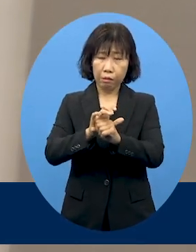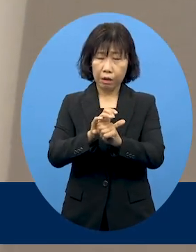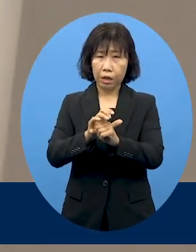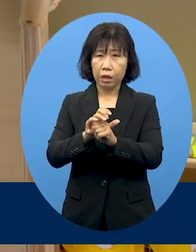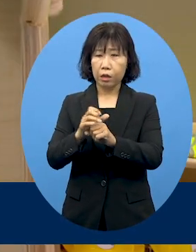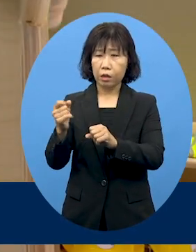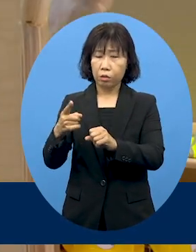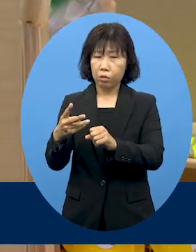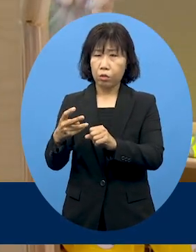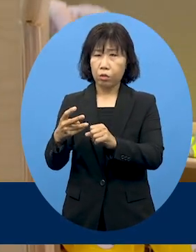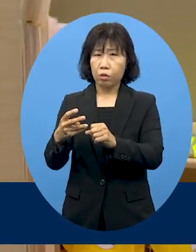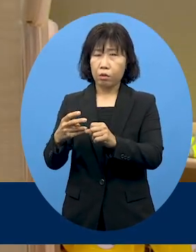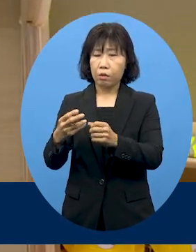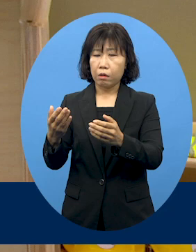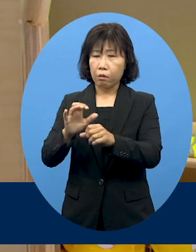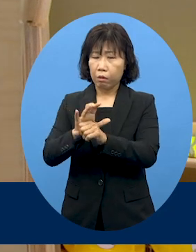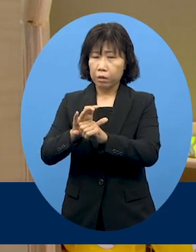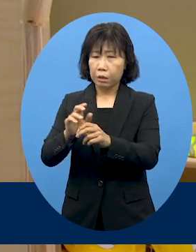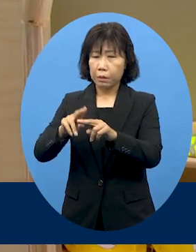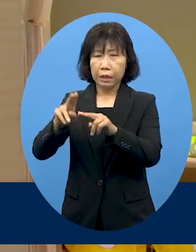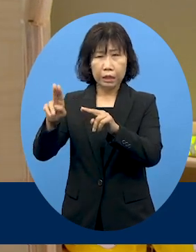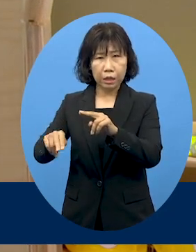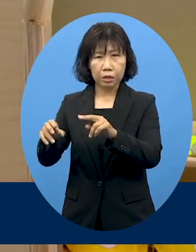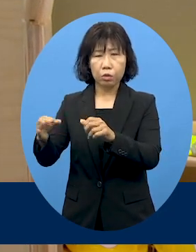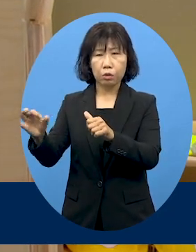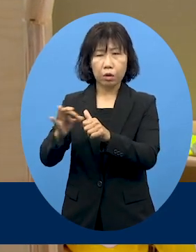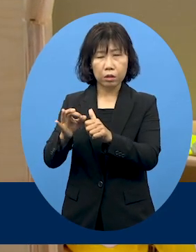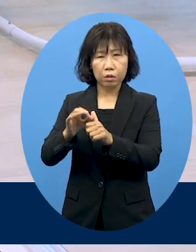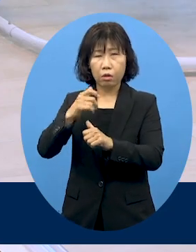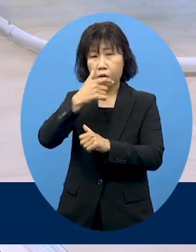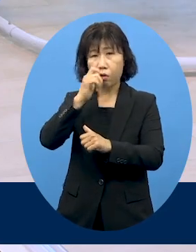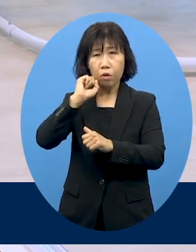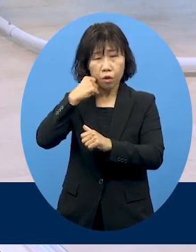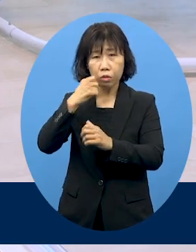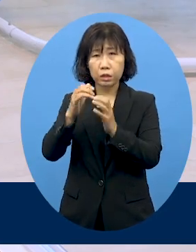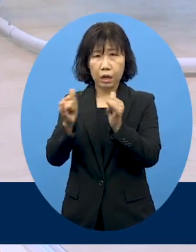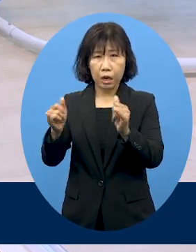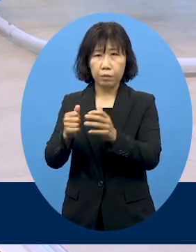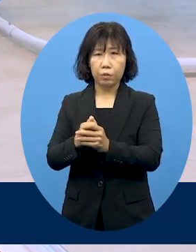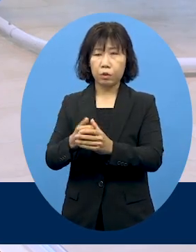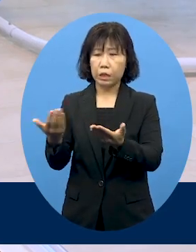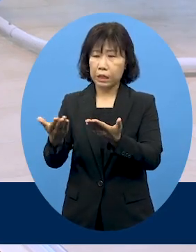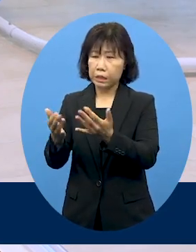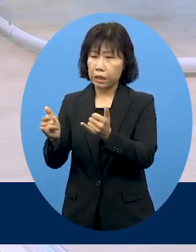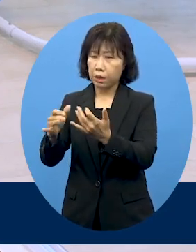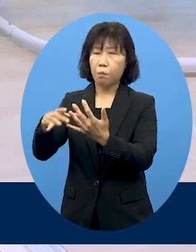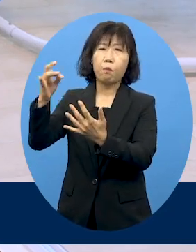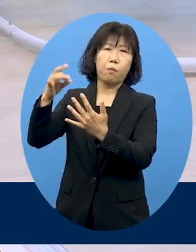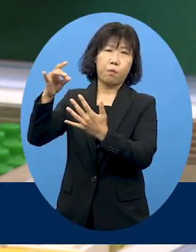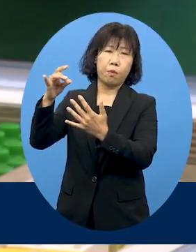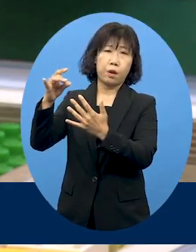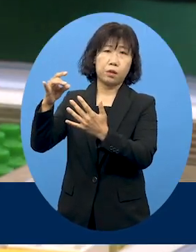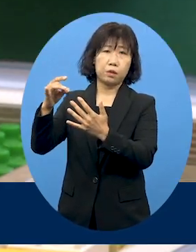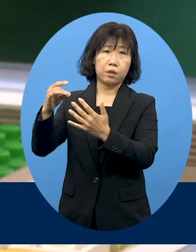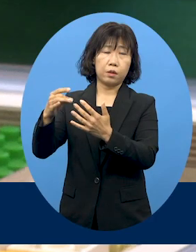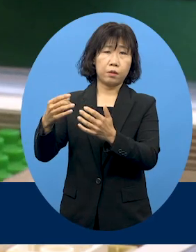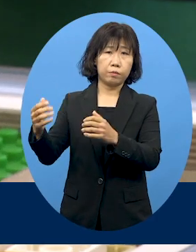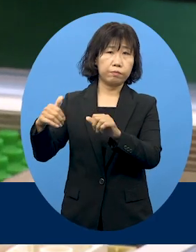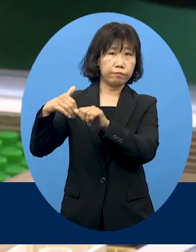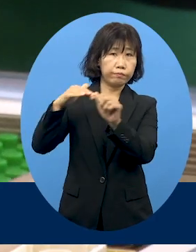인한 실직자 등 취약 취약계층과 보육 관련 유경험자 를 중심으로 인력을 선발 배치했습니다